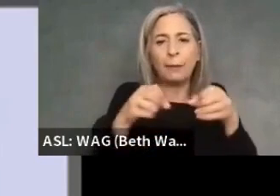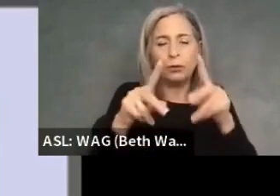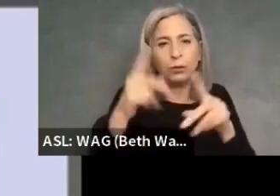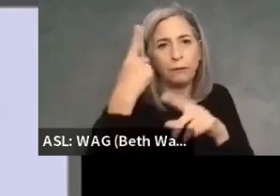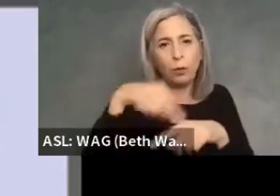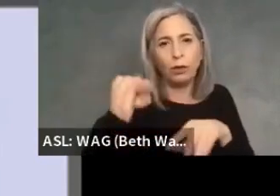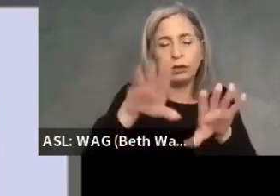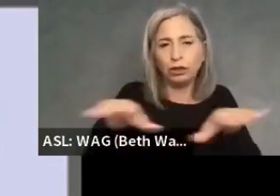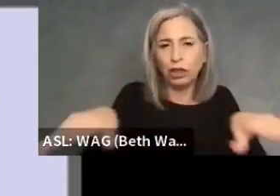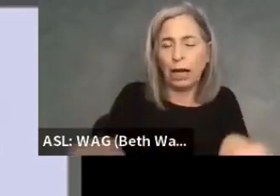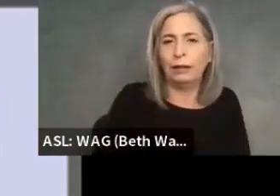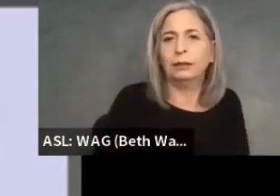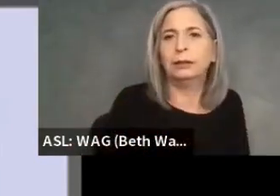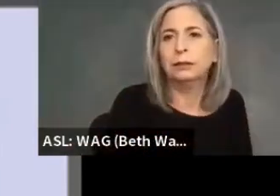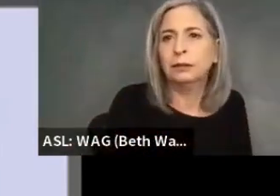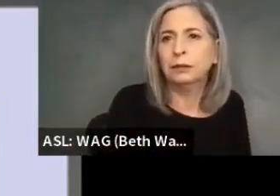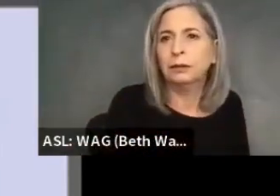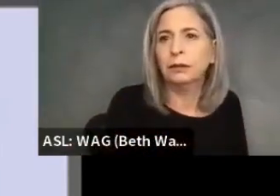是非常重要。